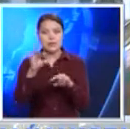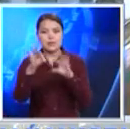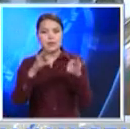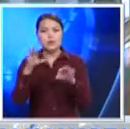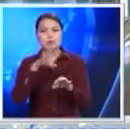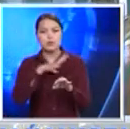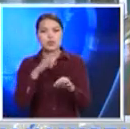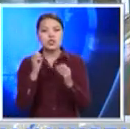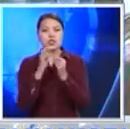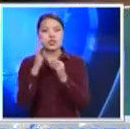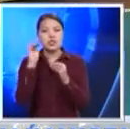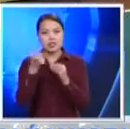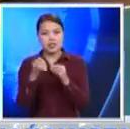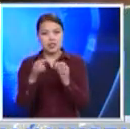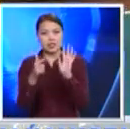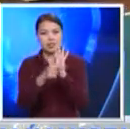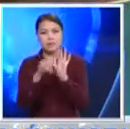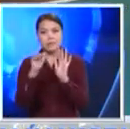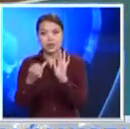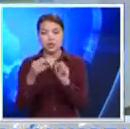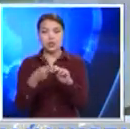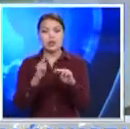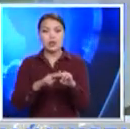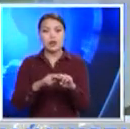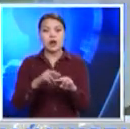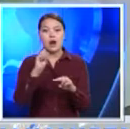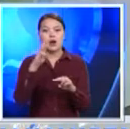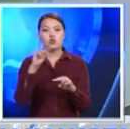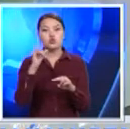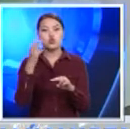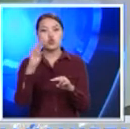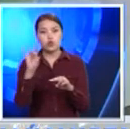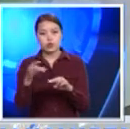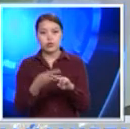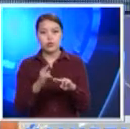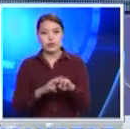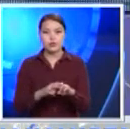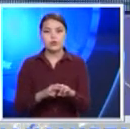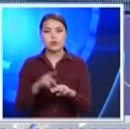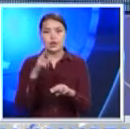астам сайлаушының 7 мыңға жуығы шоғырланған Түпқараған ауданы Ақшұқыр ауылы әзірге көш соңында.